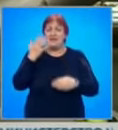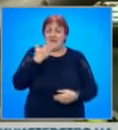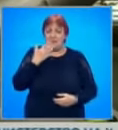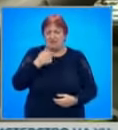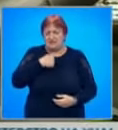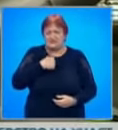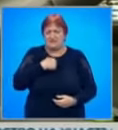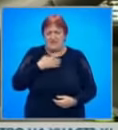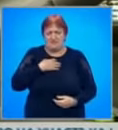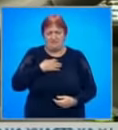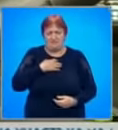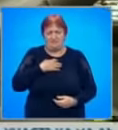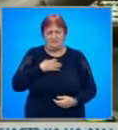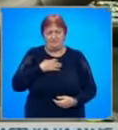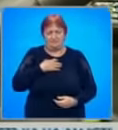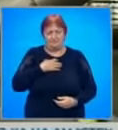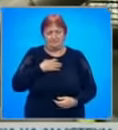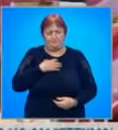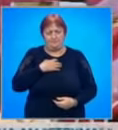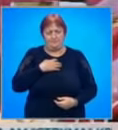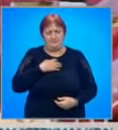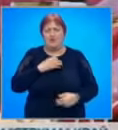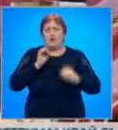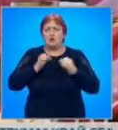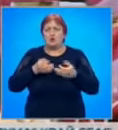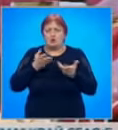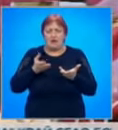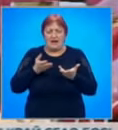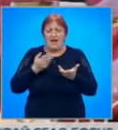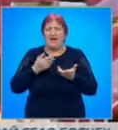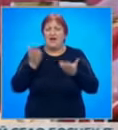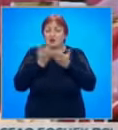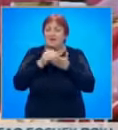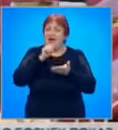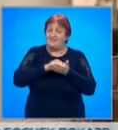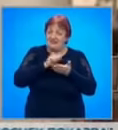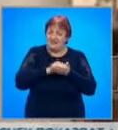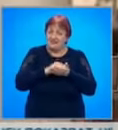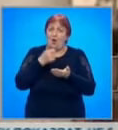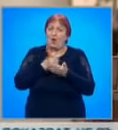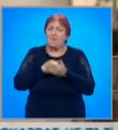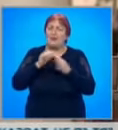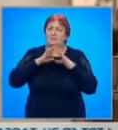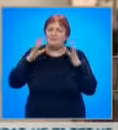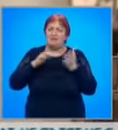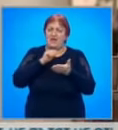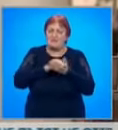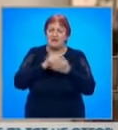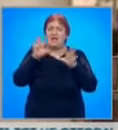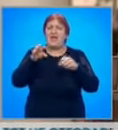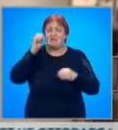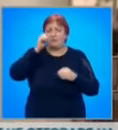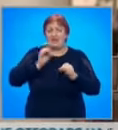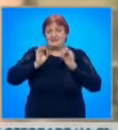за себе си. Тоест, вие чакате в кафенето, тя се пазарува. Точно така. И се информирам. Всички възможни вестници съм си купил, да се информираме